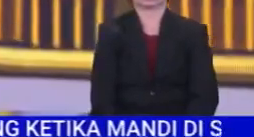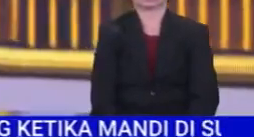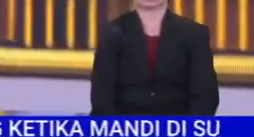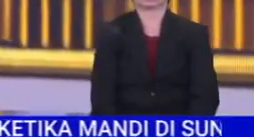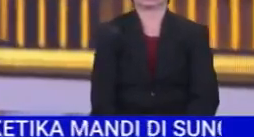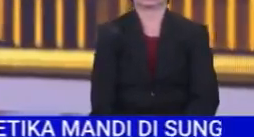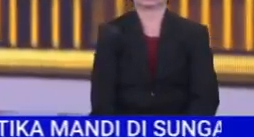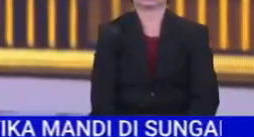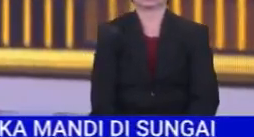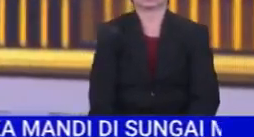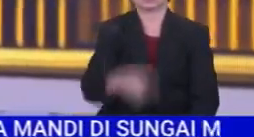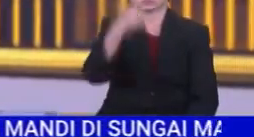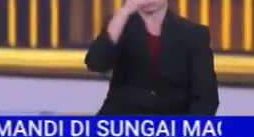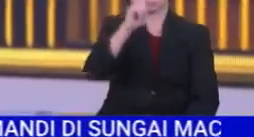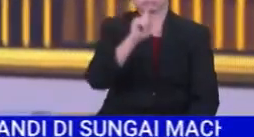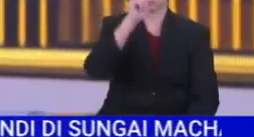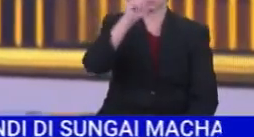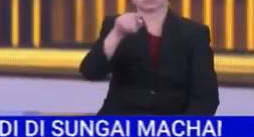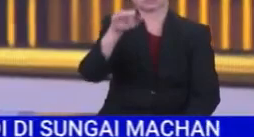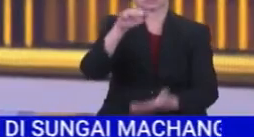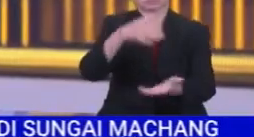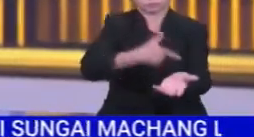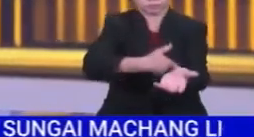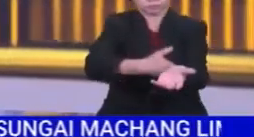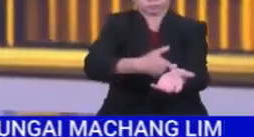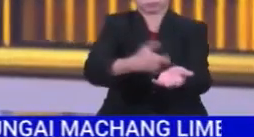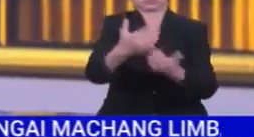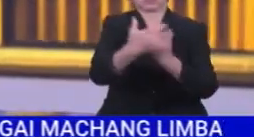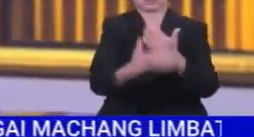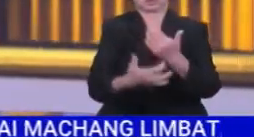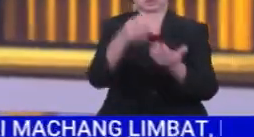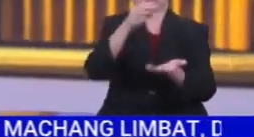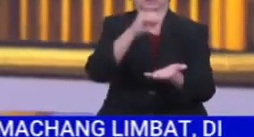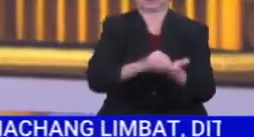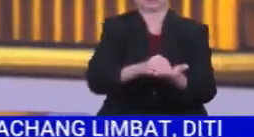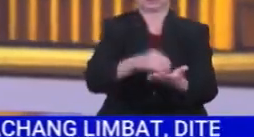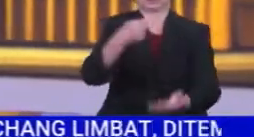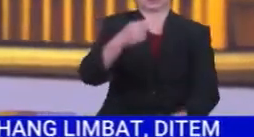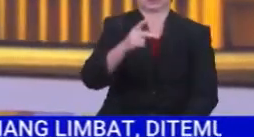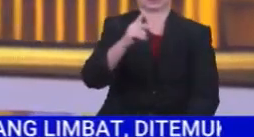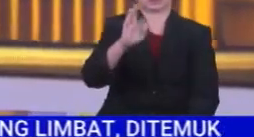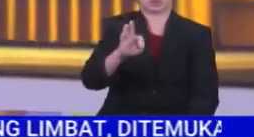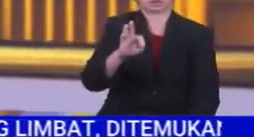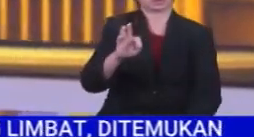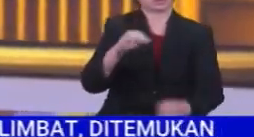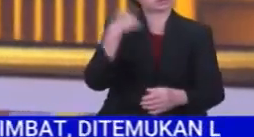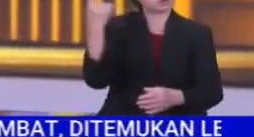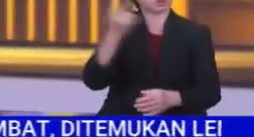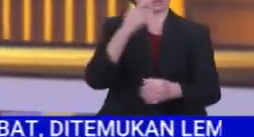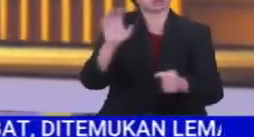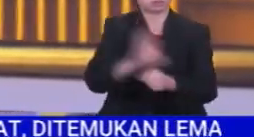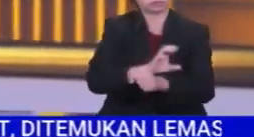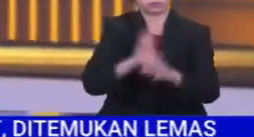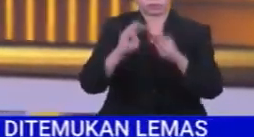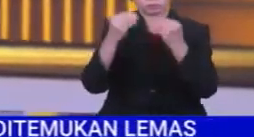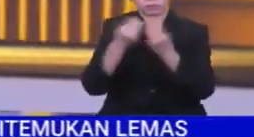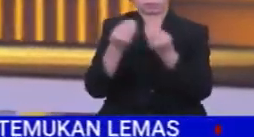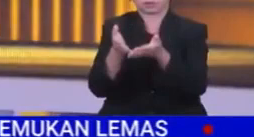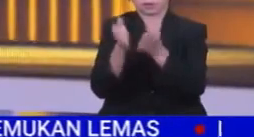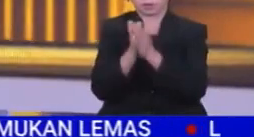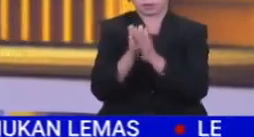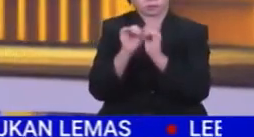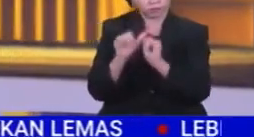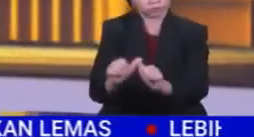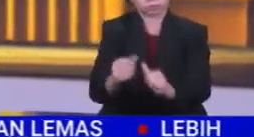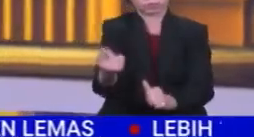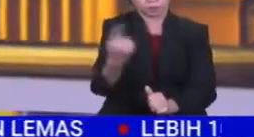hai bagi memastikan bekal adora di Hospital tuanku Fauziah sdf sentiasa mencukupi masyarakat di saran untuk